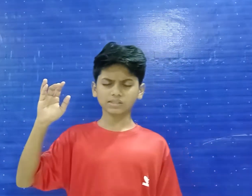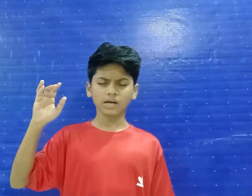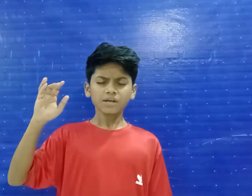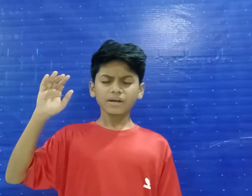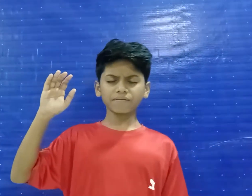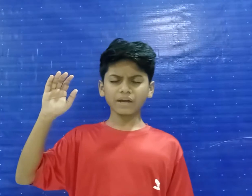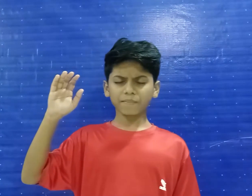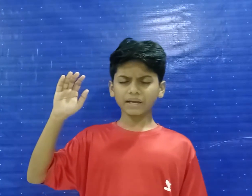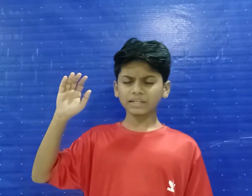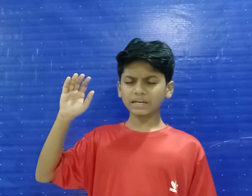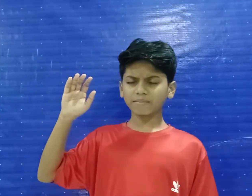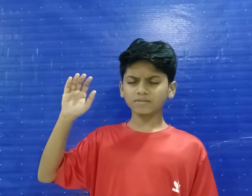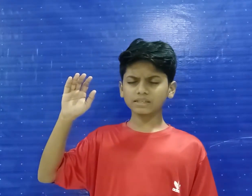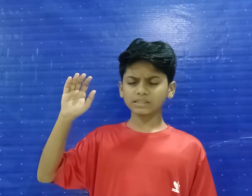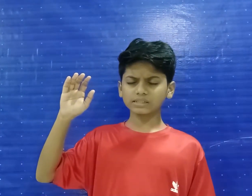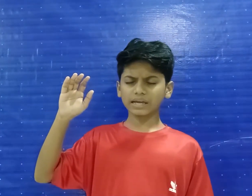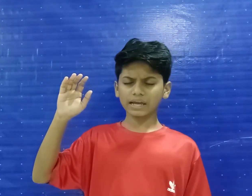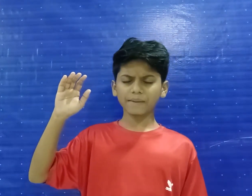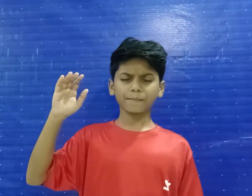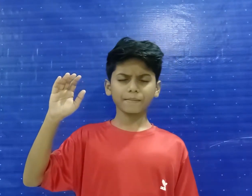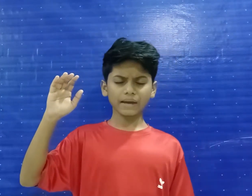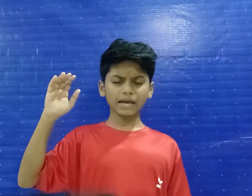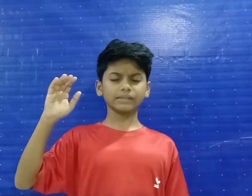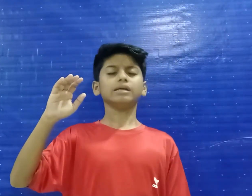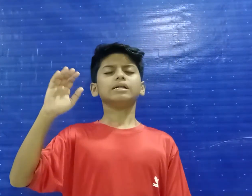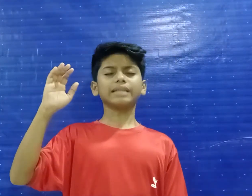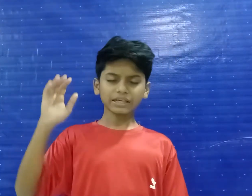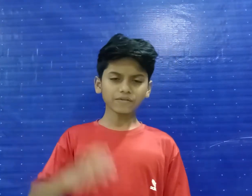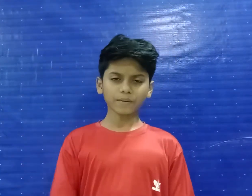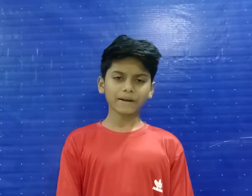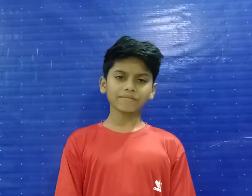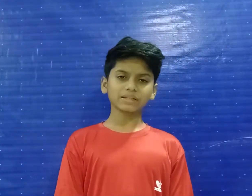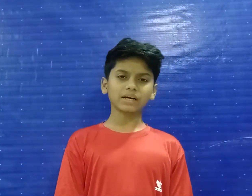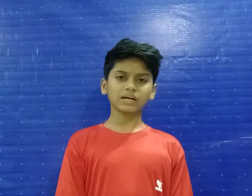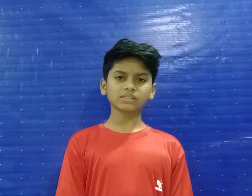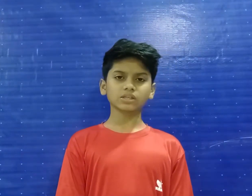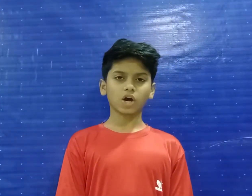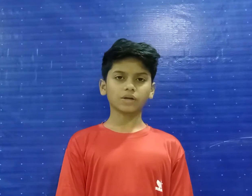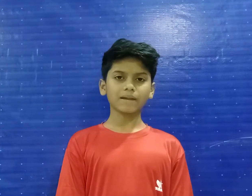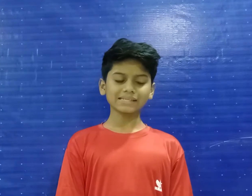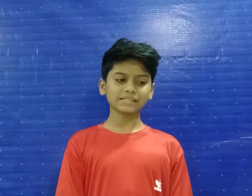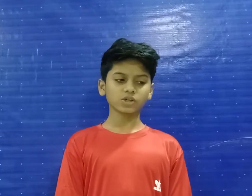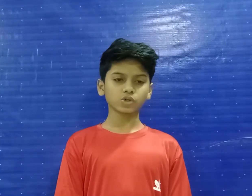மனிதுக்கார்ities ஈந்ictedpción ஏம் மனிதுக நடமி nonsense